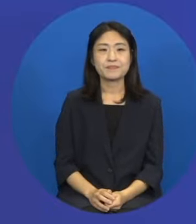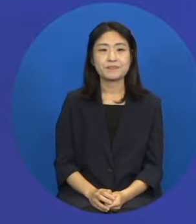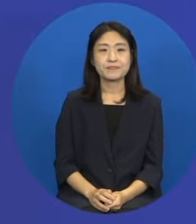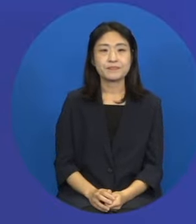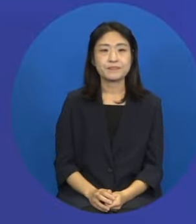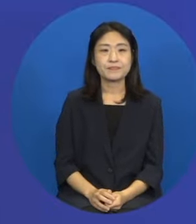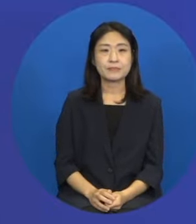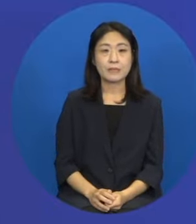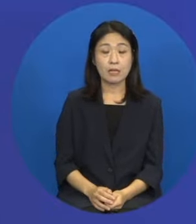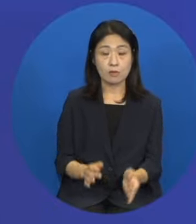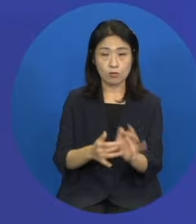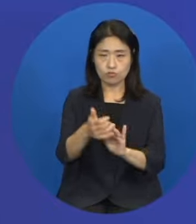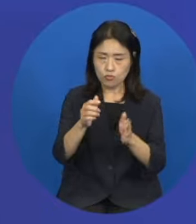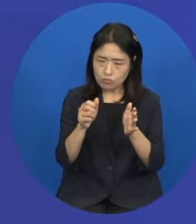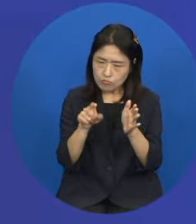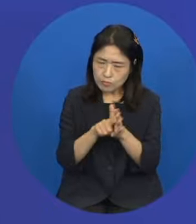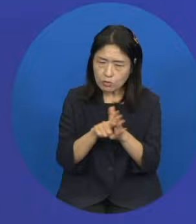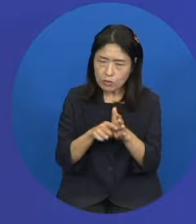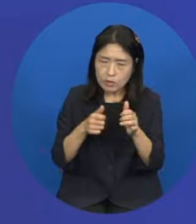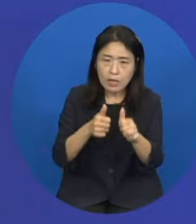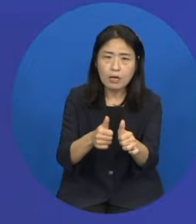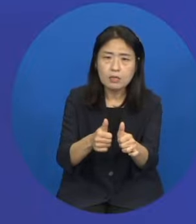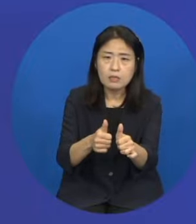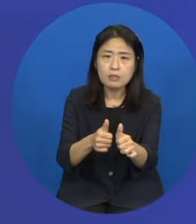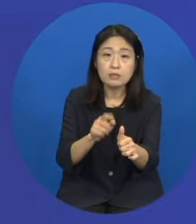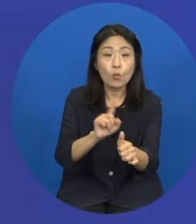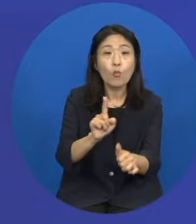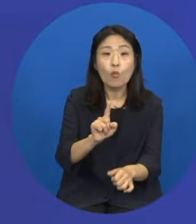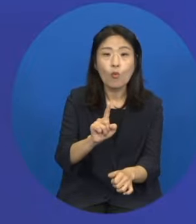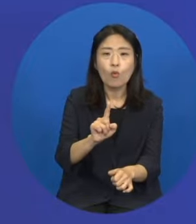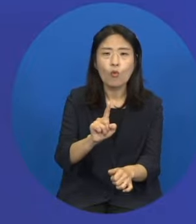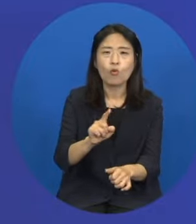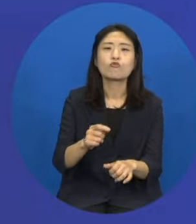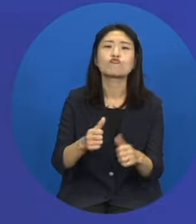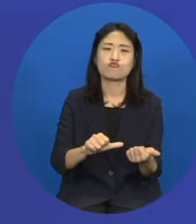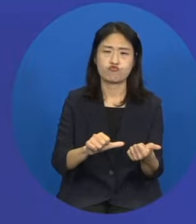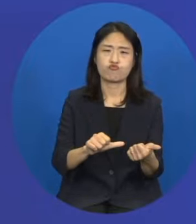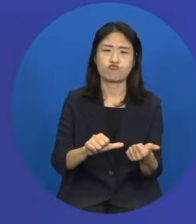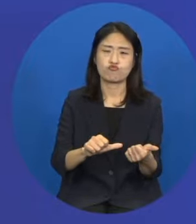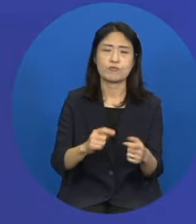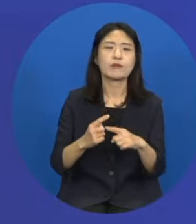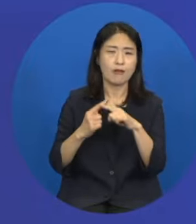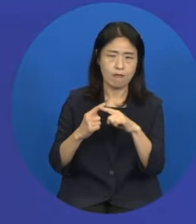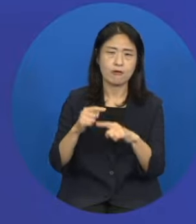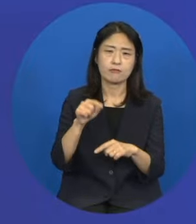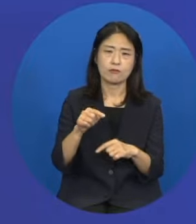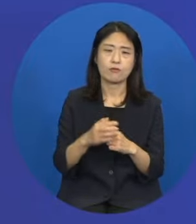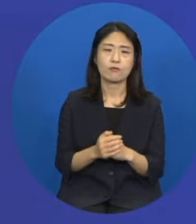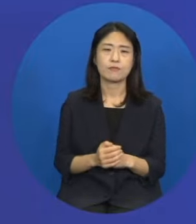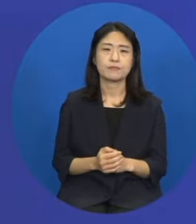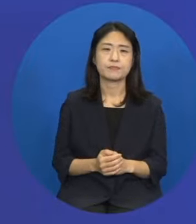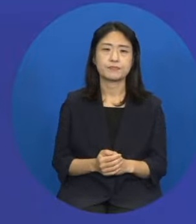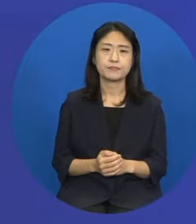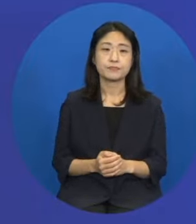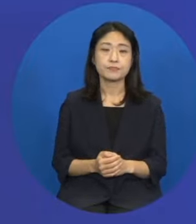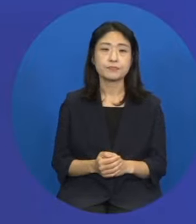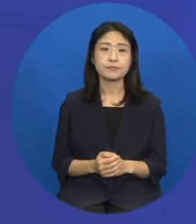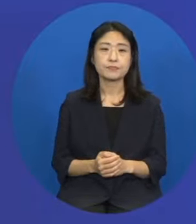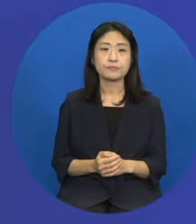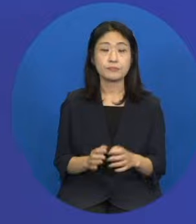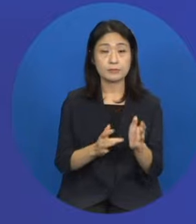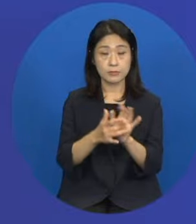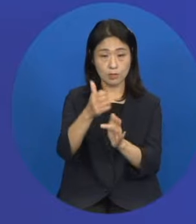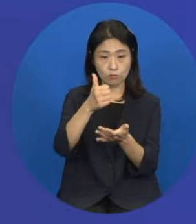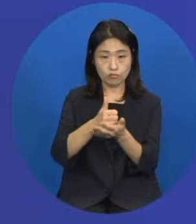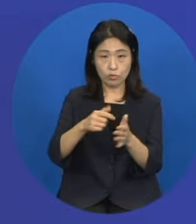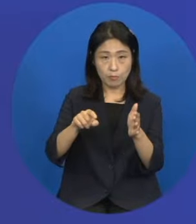예수님 믿고 따른다는 것은 죽겠다는 것입니다. 그리고 이것이 오늘 본문이 가르치고 있는 메시지 중에 하나이죠. 예수님을